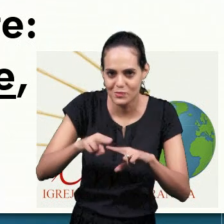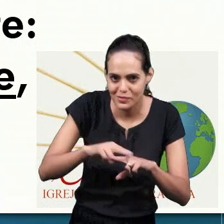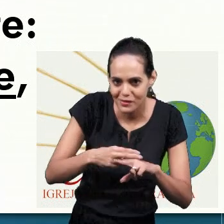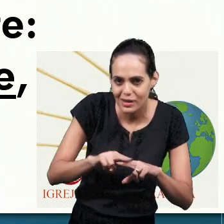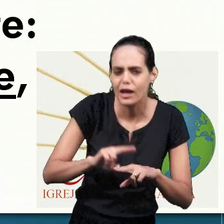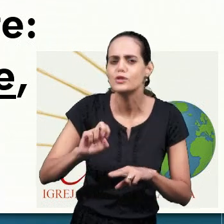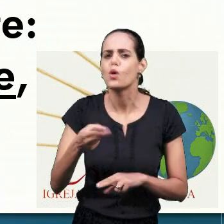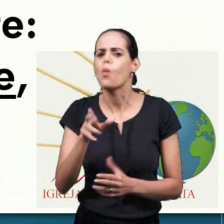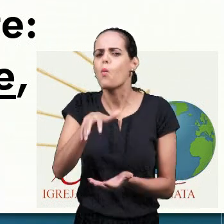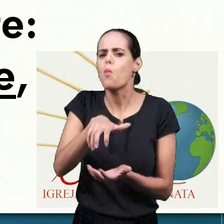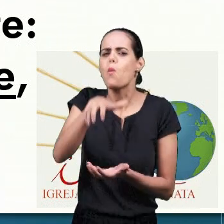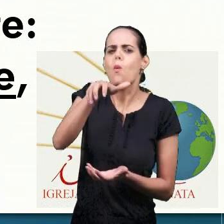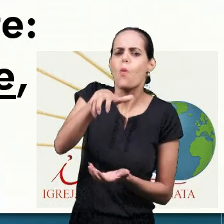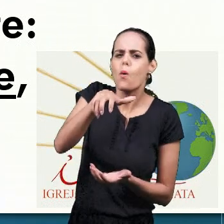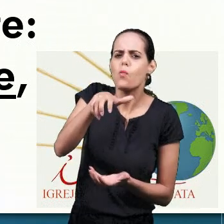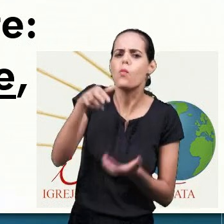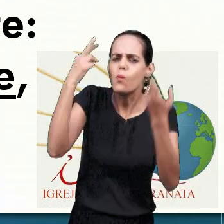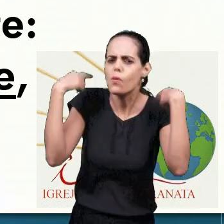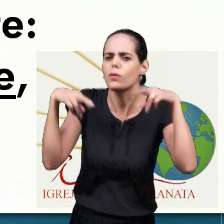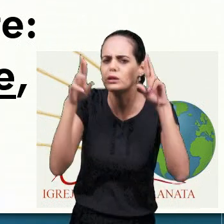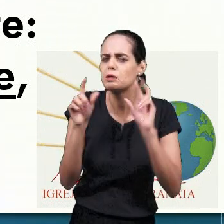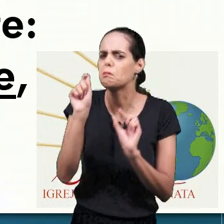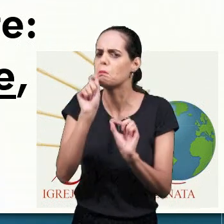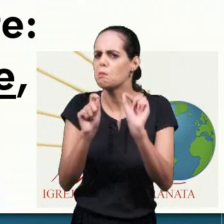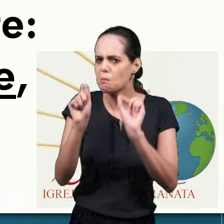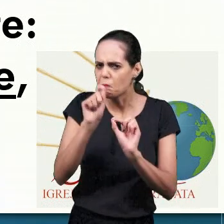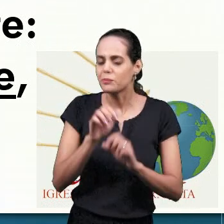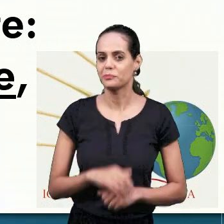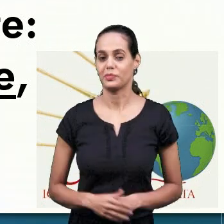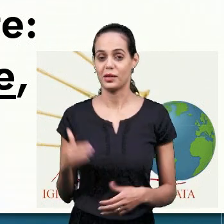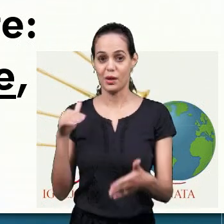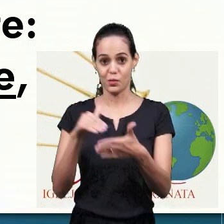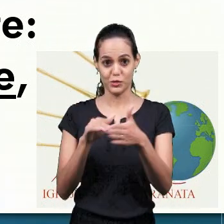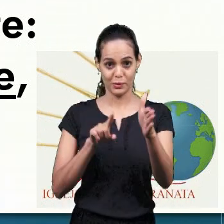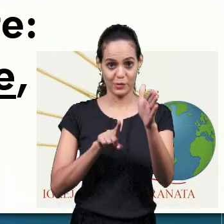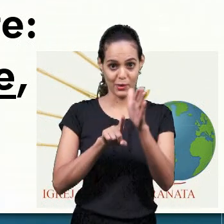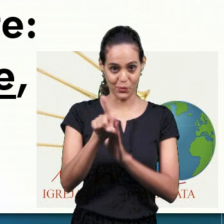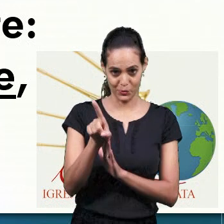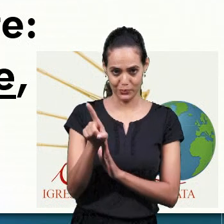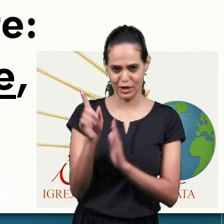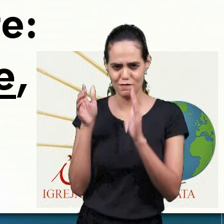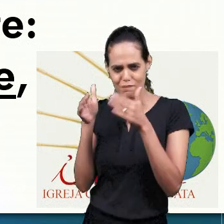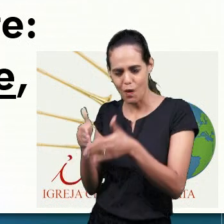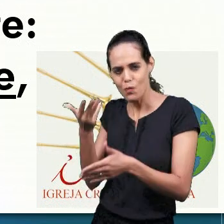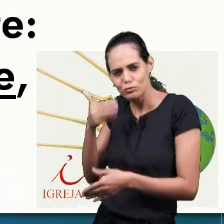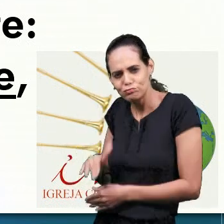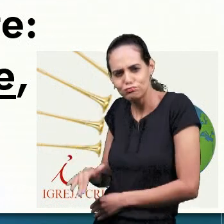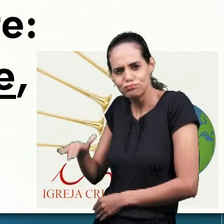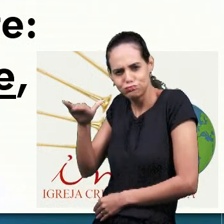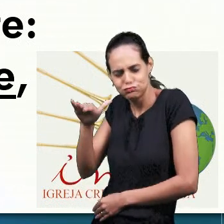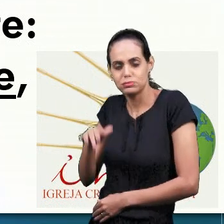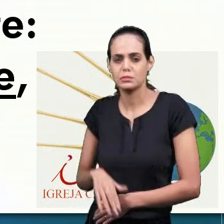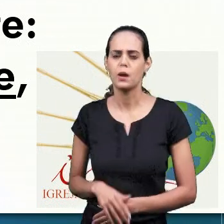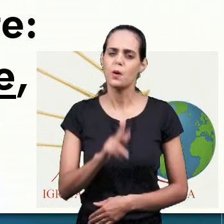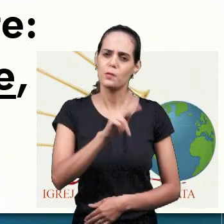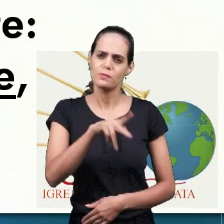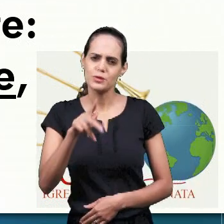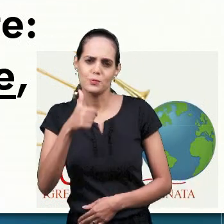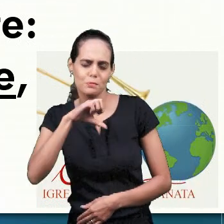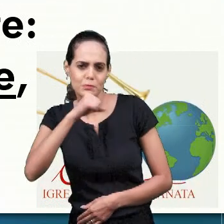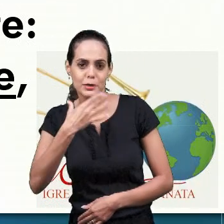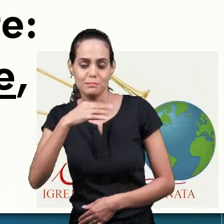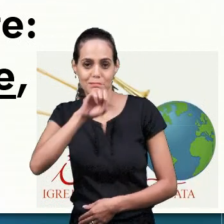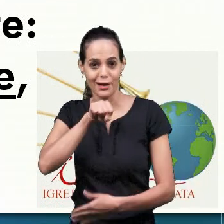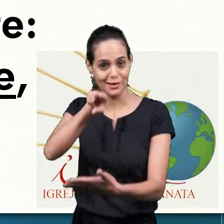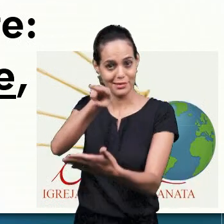de chocolat ou d'agneau. Lapin ou d'agneau. Et la troisième question destinée aux petits est lisez à eux,